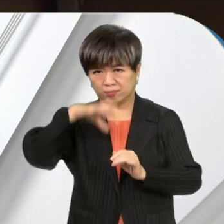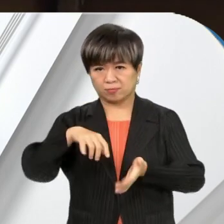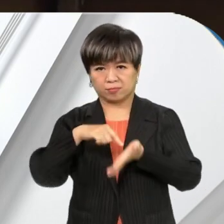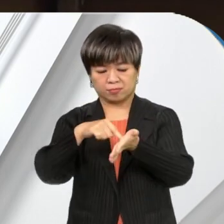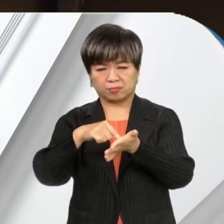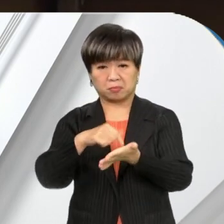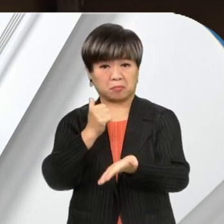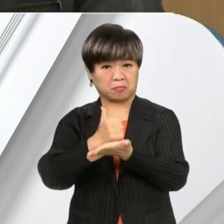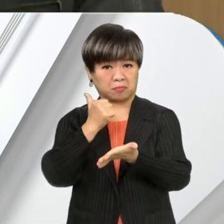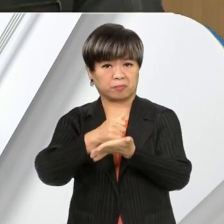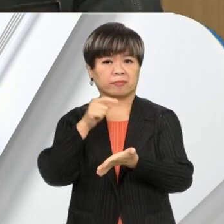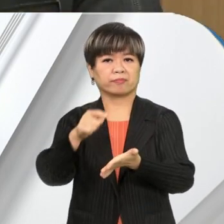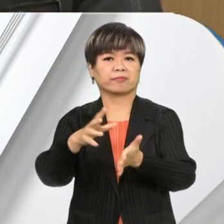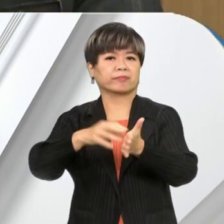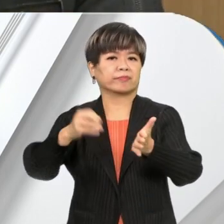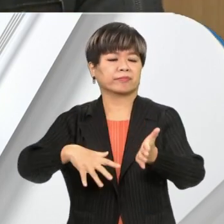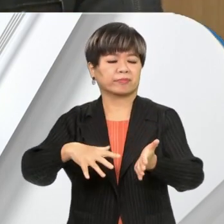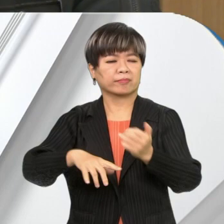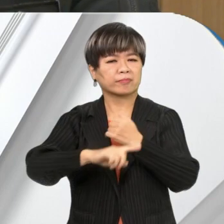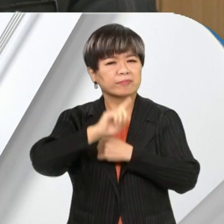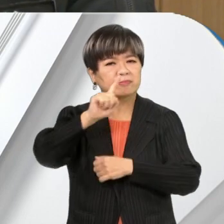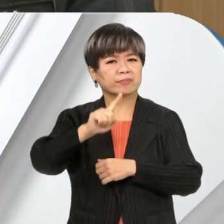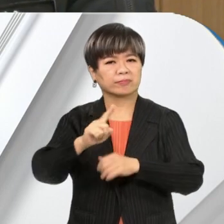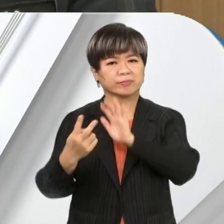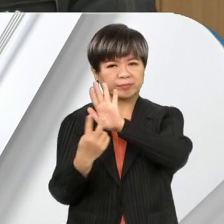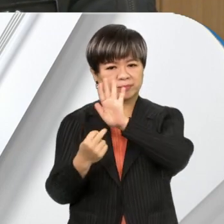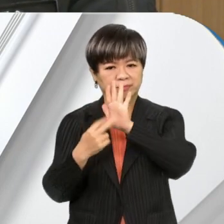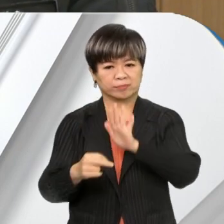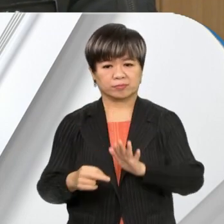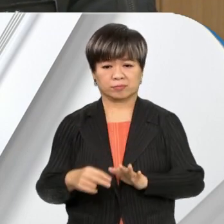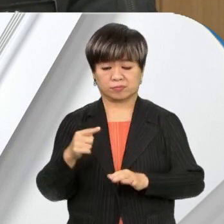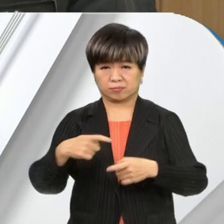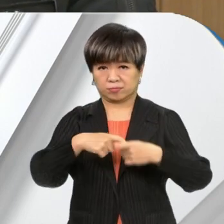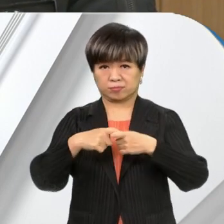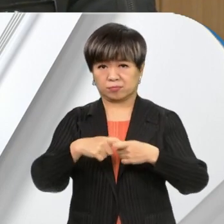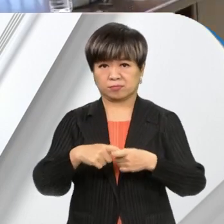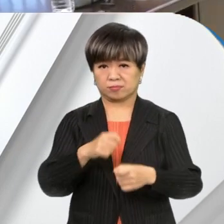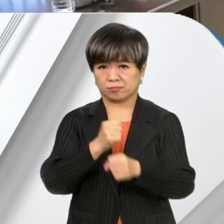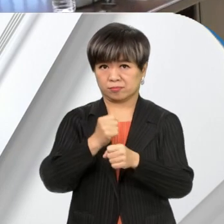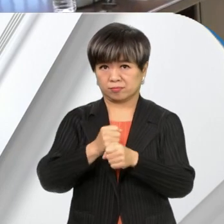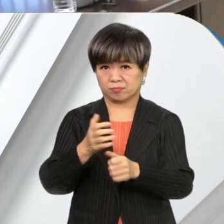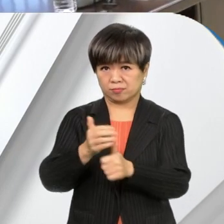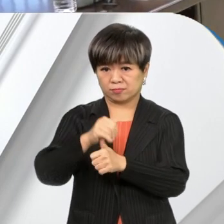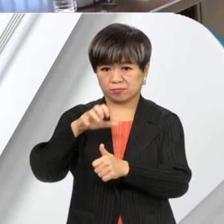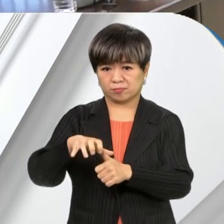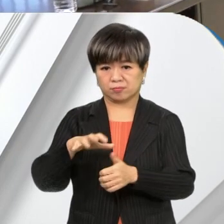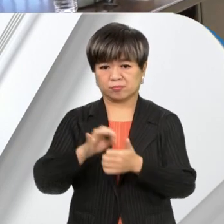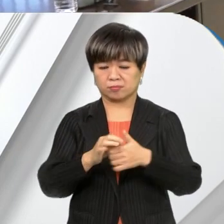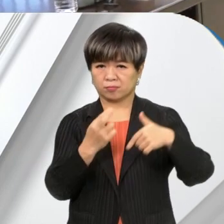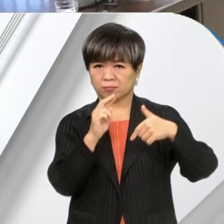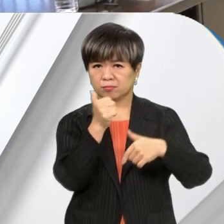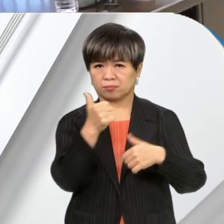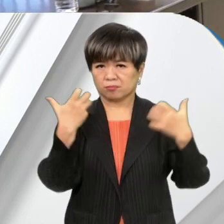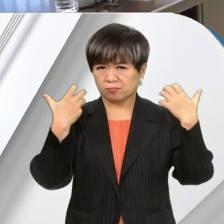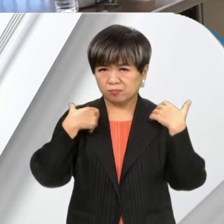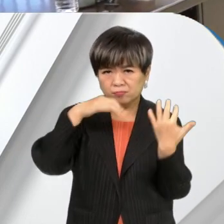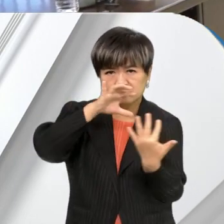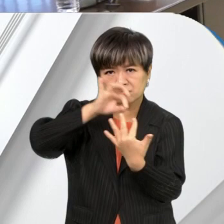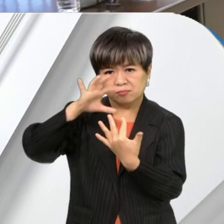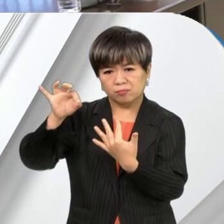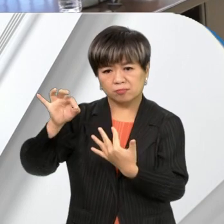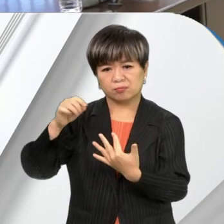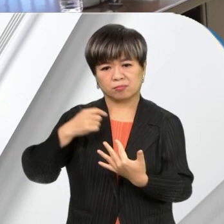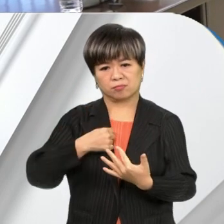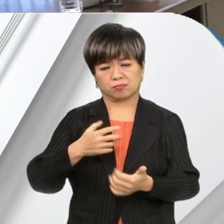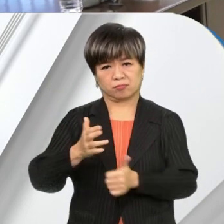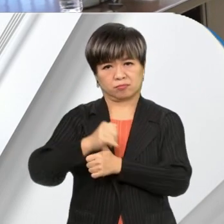西某号子诉讼面，表示太夫向联合健身总部主委，还有副总监来负责审理，同总部主委无